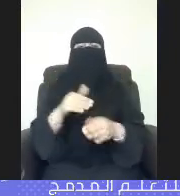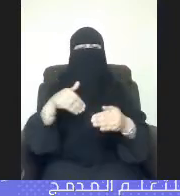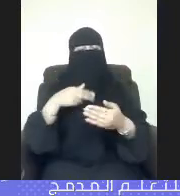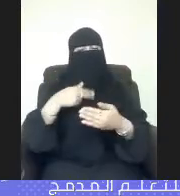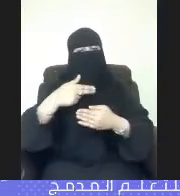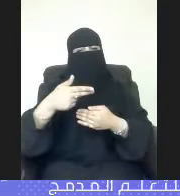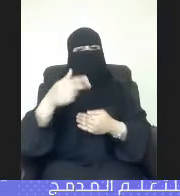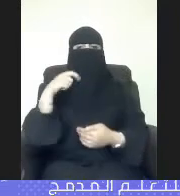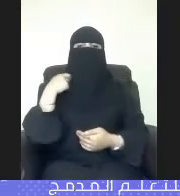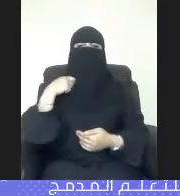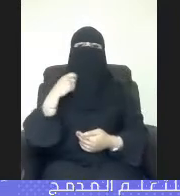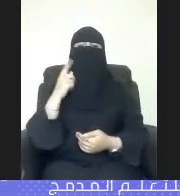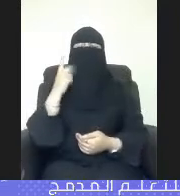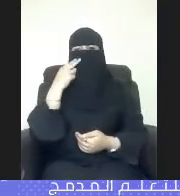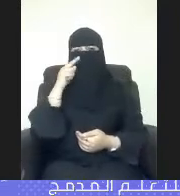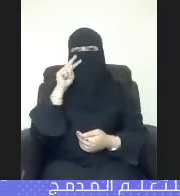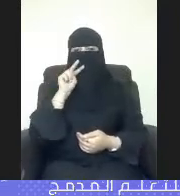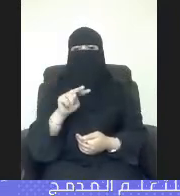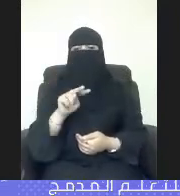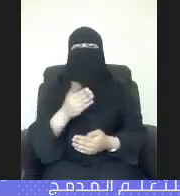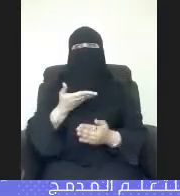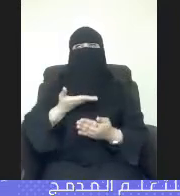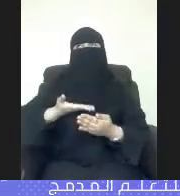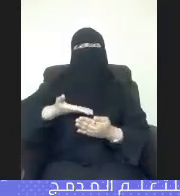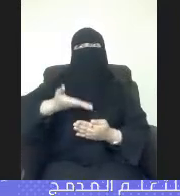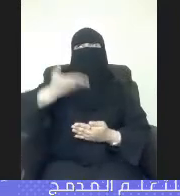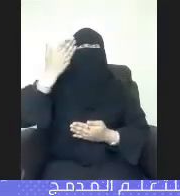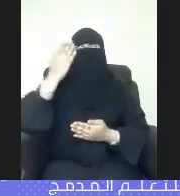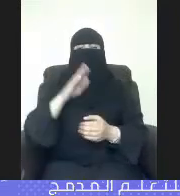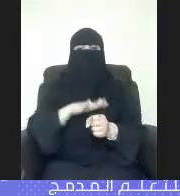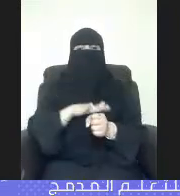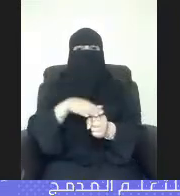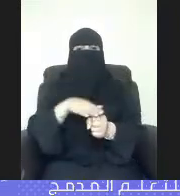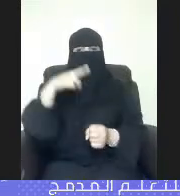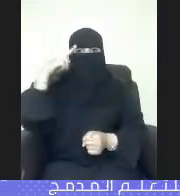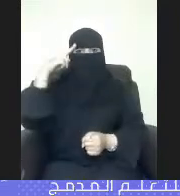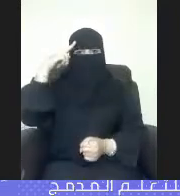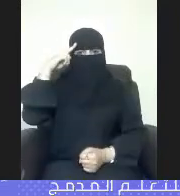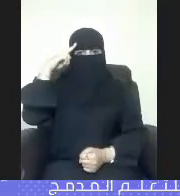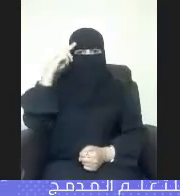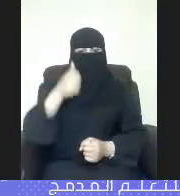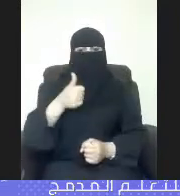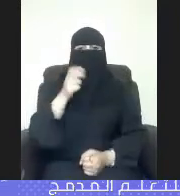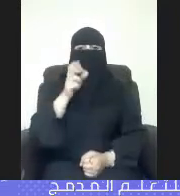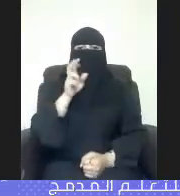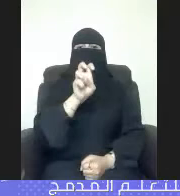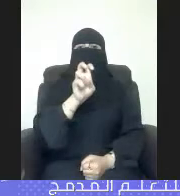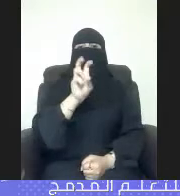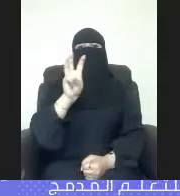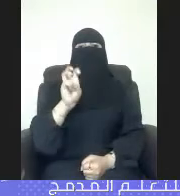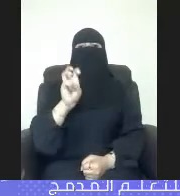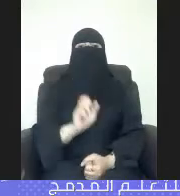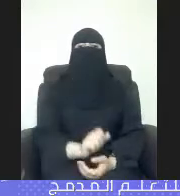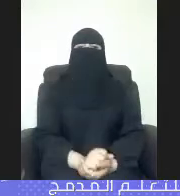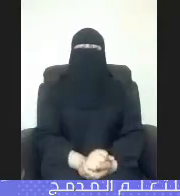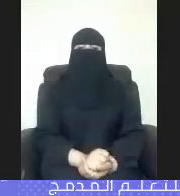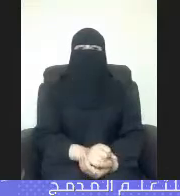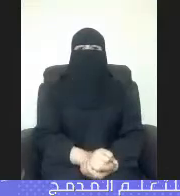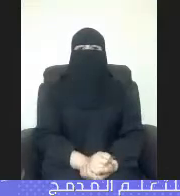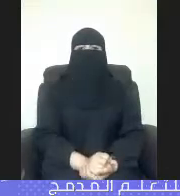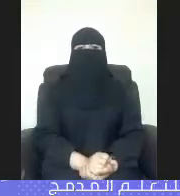لتحقيق رؤية المملكة الطموحة 2030 في الإبداع والابتكار في مجال التحول